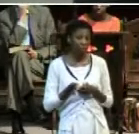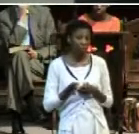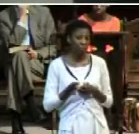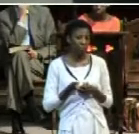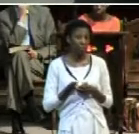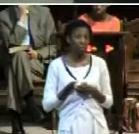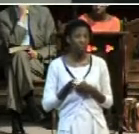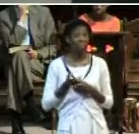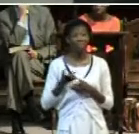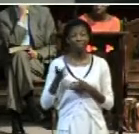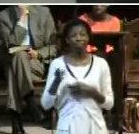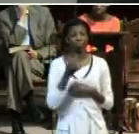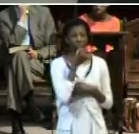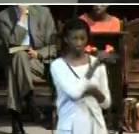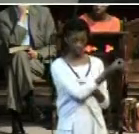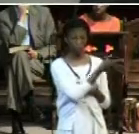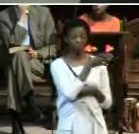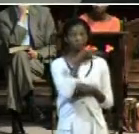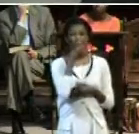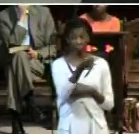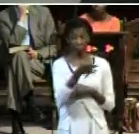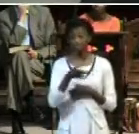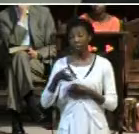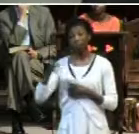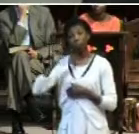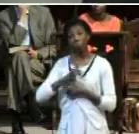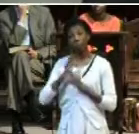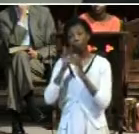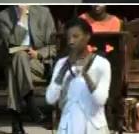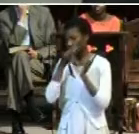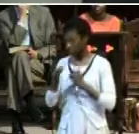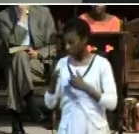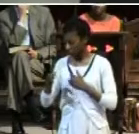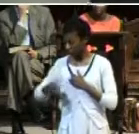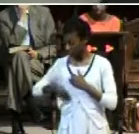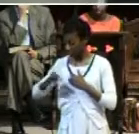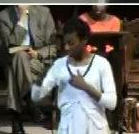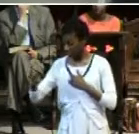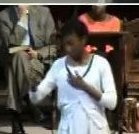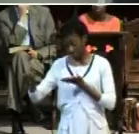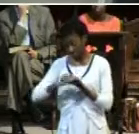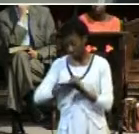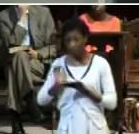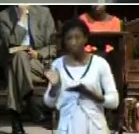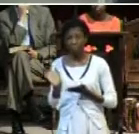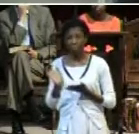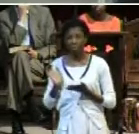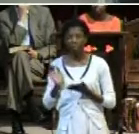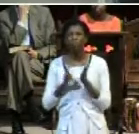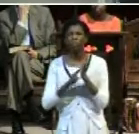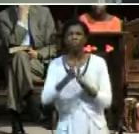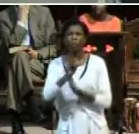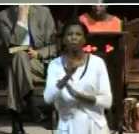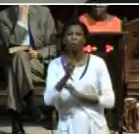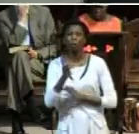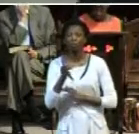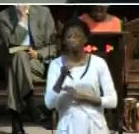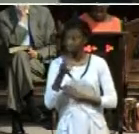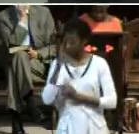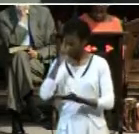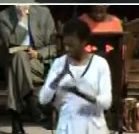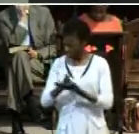Des paroles simples. Tes péchés te sont pardonnés. Au verset 30, ta foi t'a